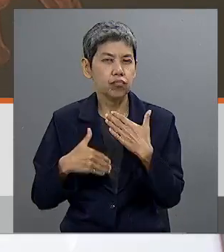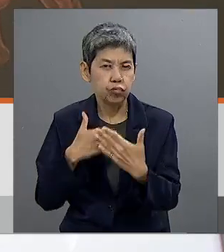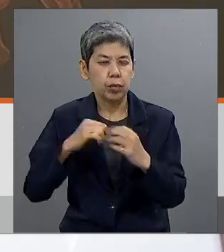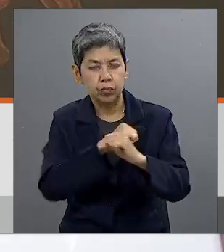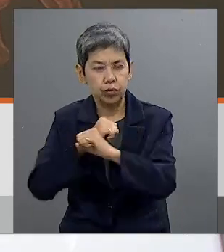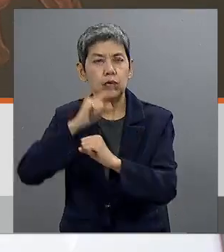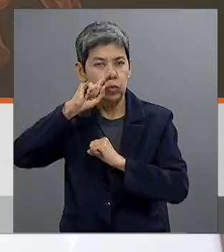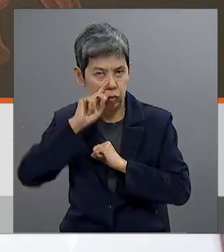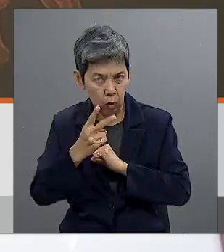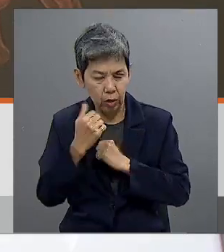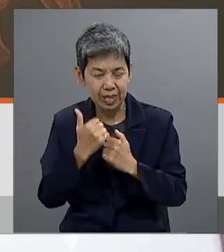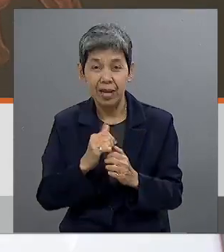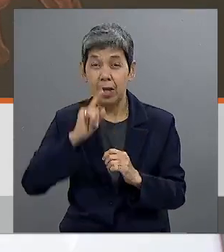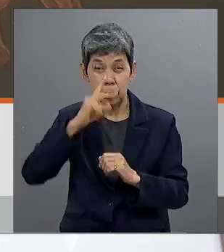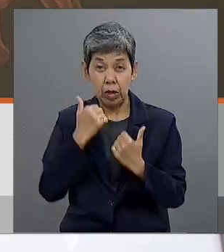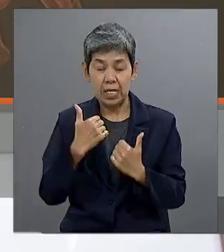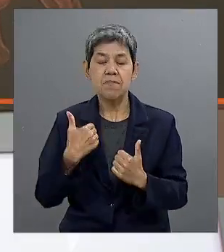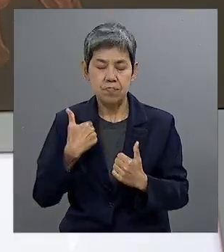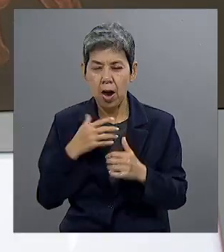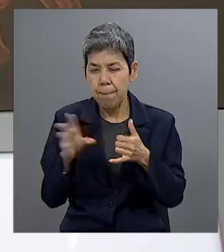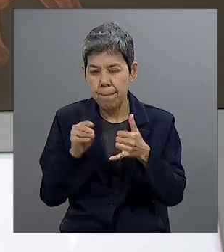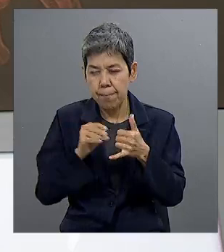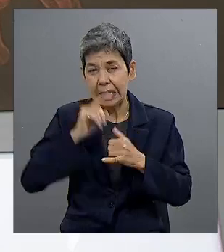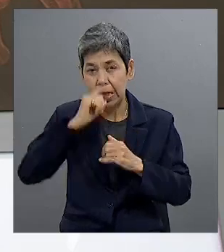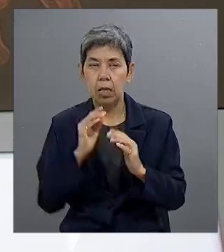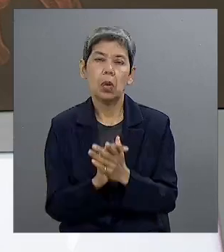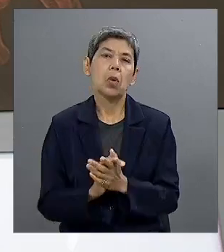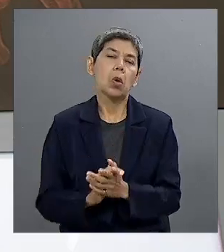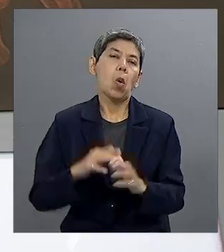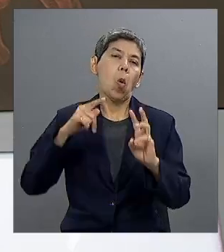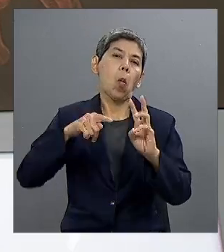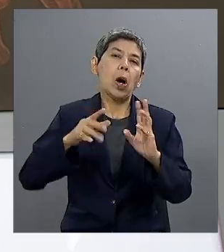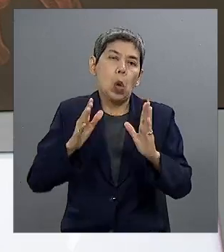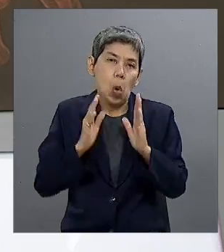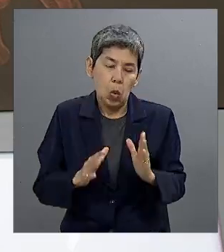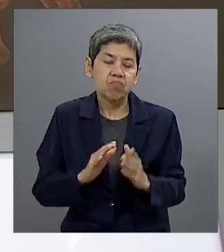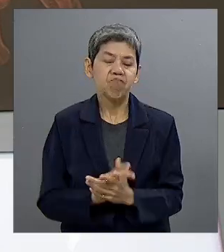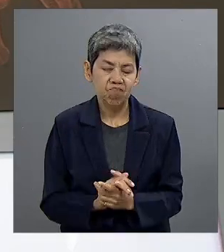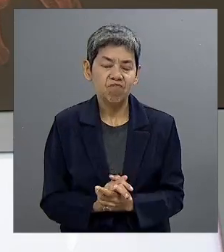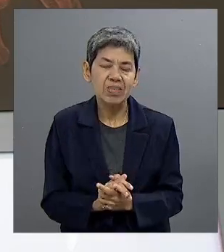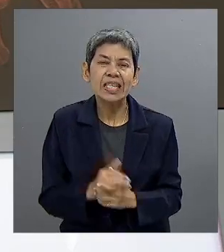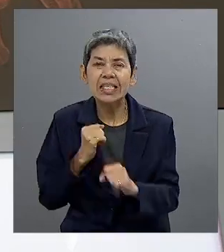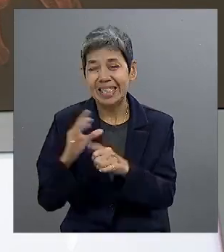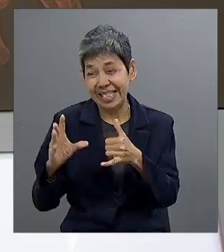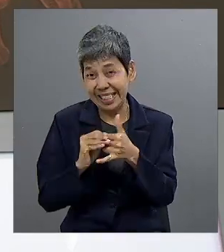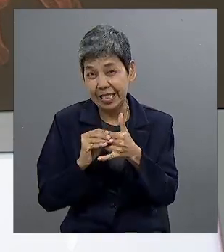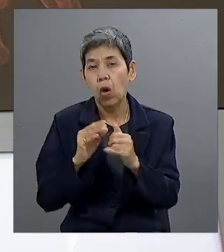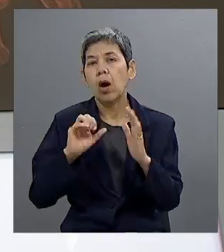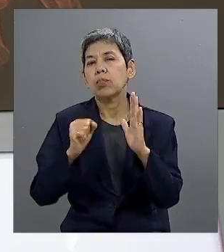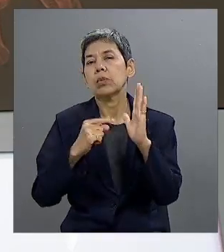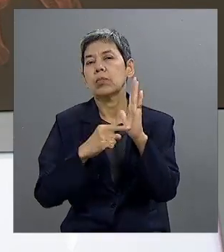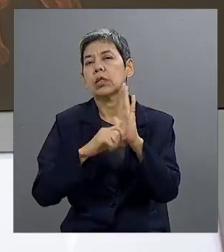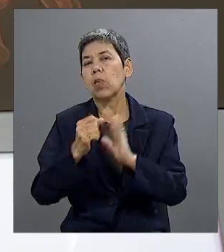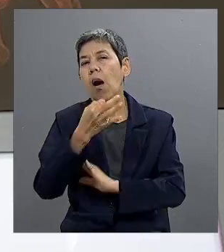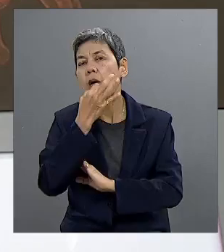ค่ะการระบาดรอบหมายที่ทำให้ยอดผู้ติดเชื้อในไทยเกินกว่า6พันคนแล้วครึ่งนึงเนี่ยก็เป็นผู้ติดเชื้อในจังหวัดสมุทรสาครตัว